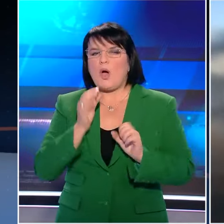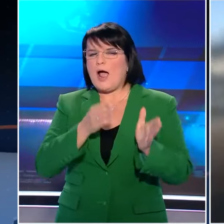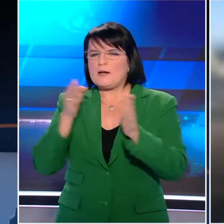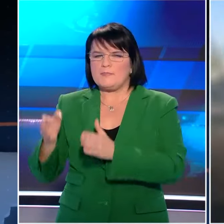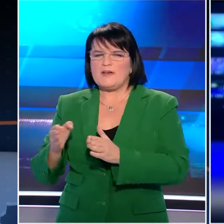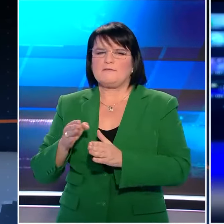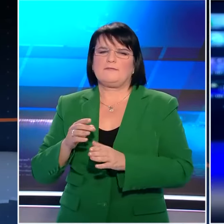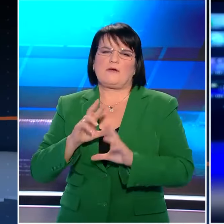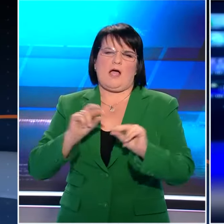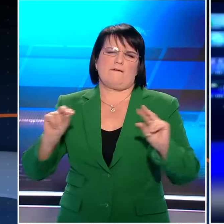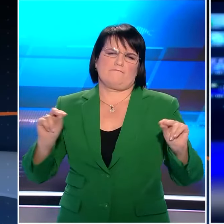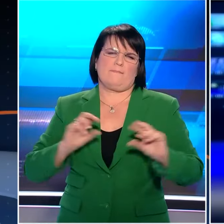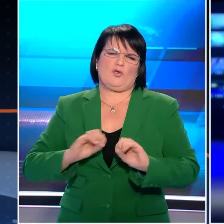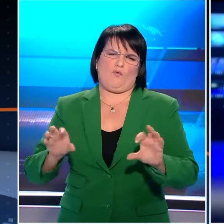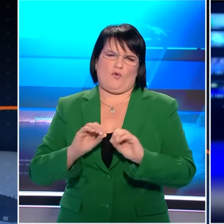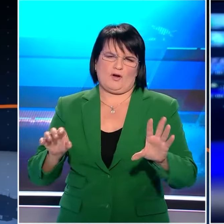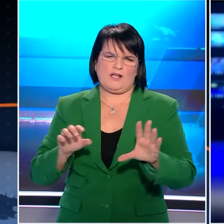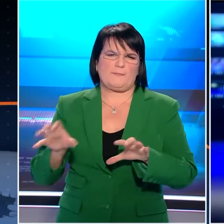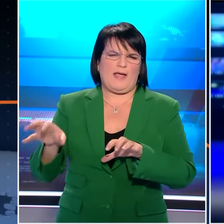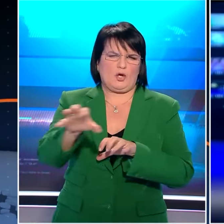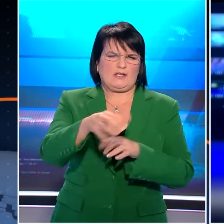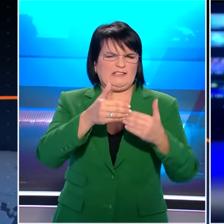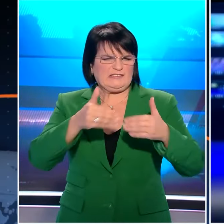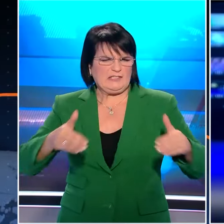των Ιρανών.